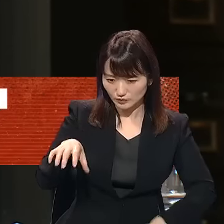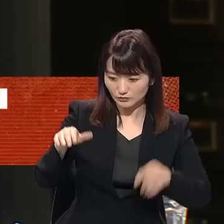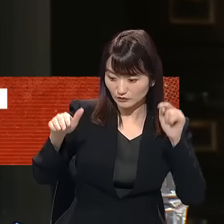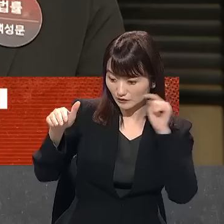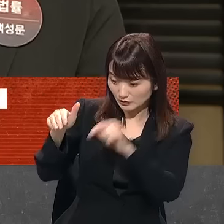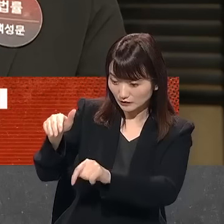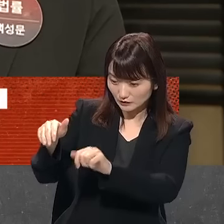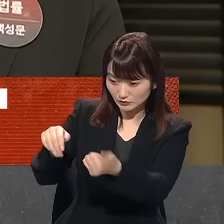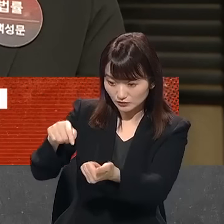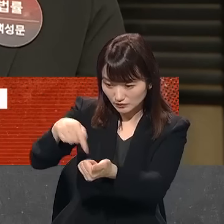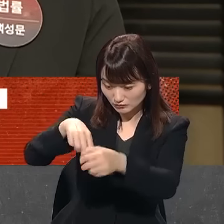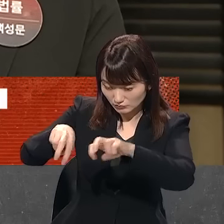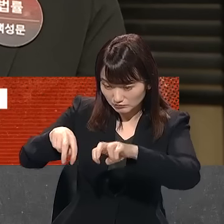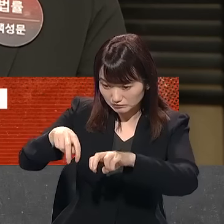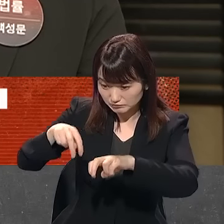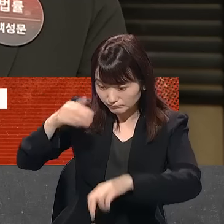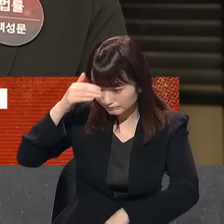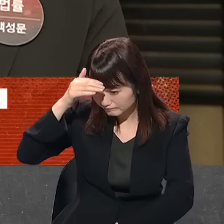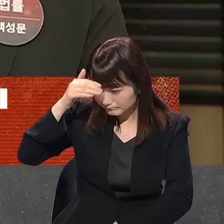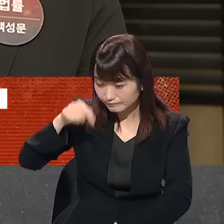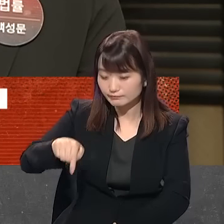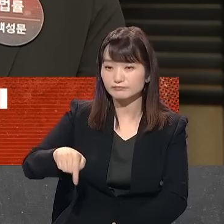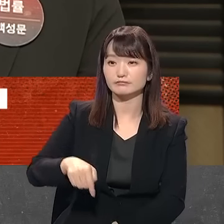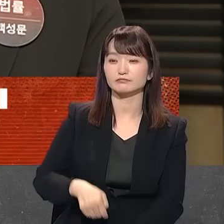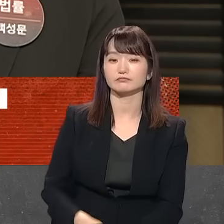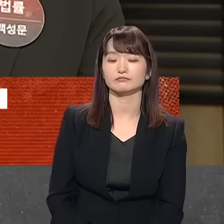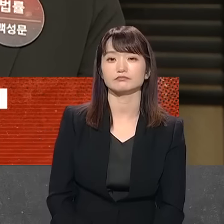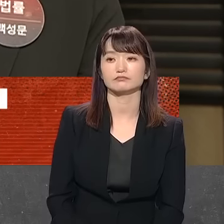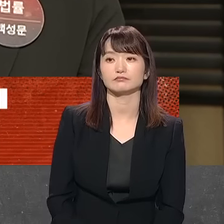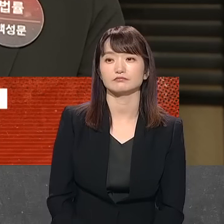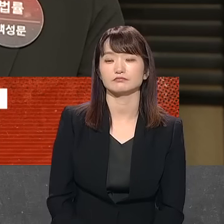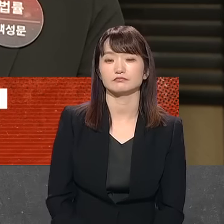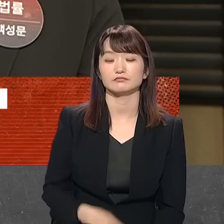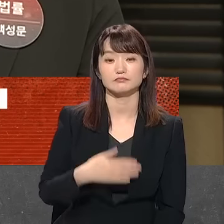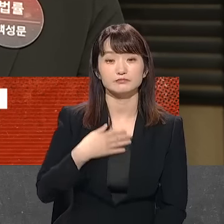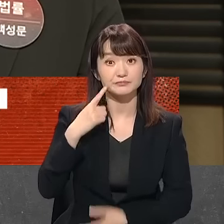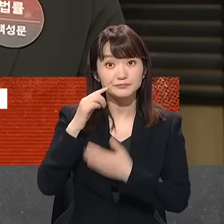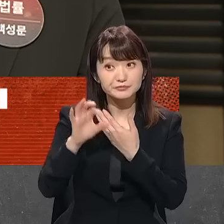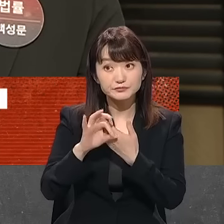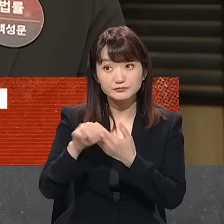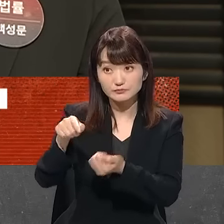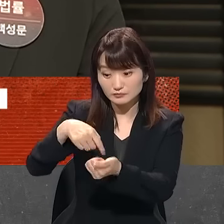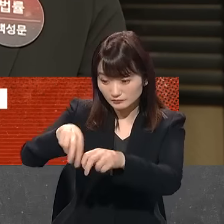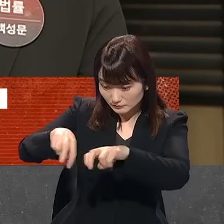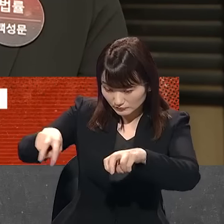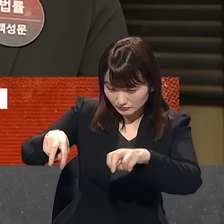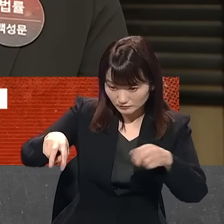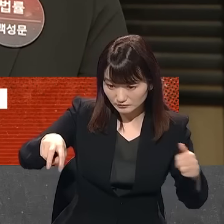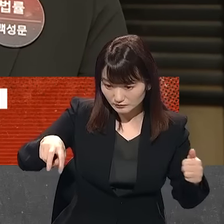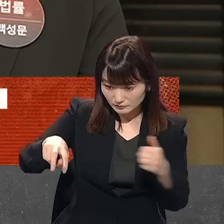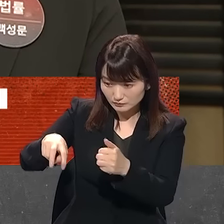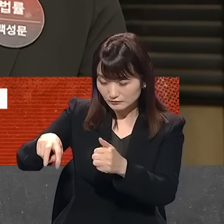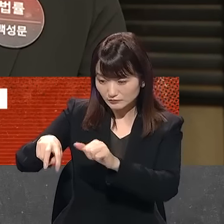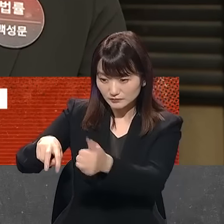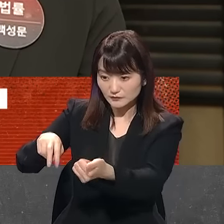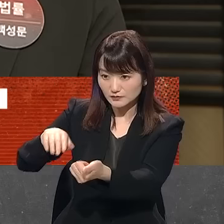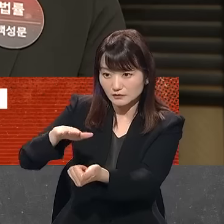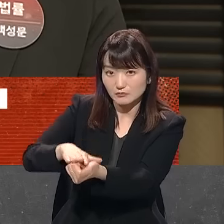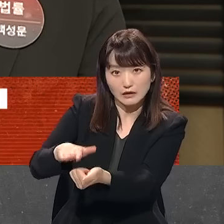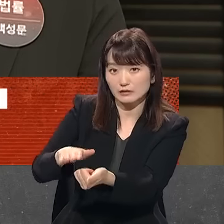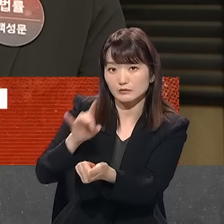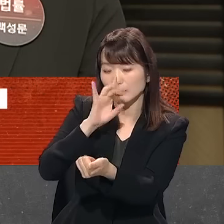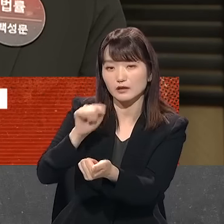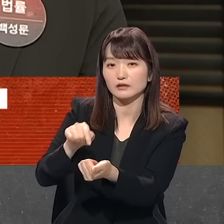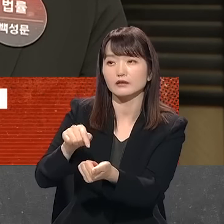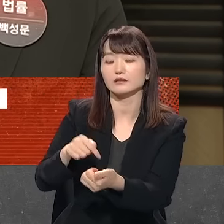참관을 했거든요 참관은 그렇다 쳐도 제가 만약에 부검 하는데 막 시신을 손을 만졌다 그럼 안 되 이러면